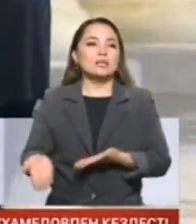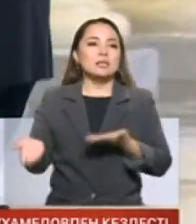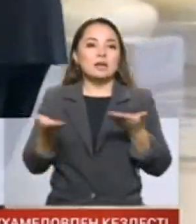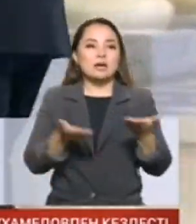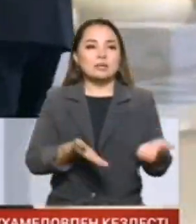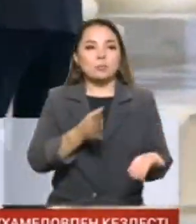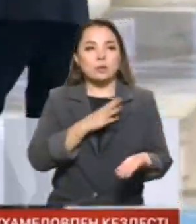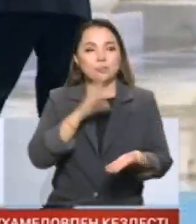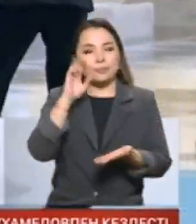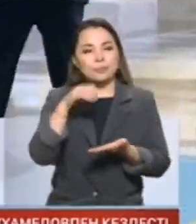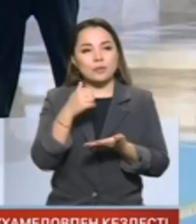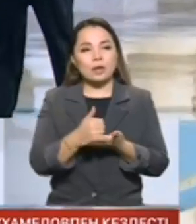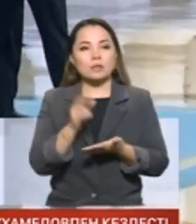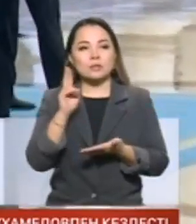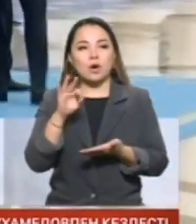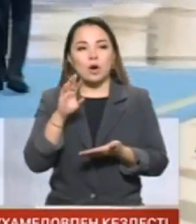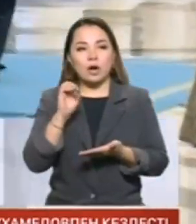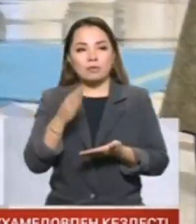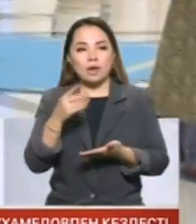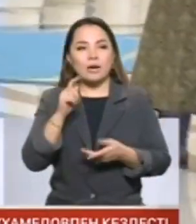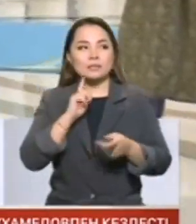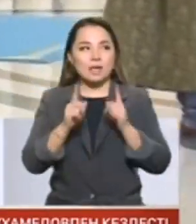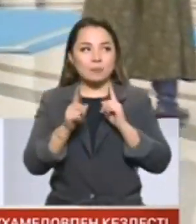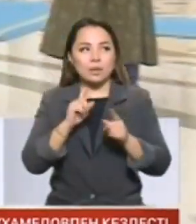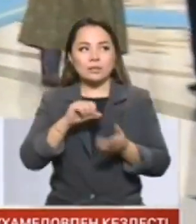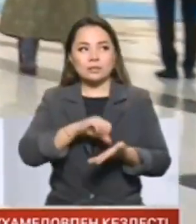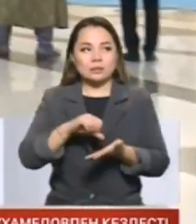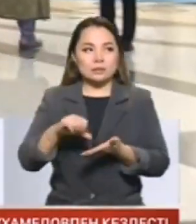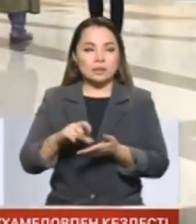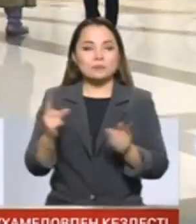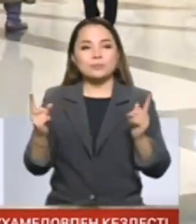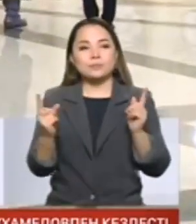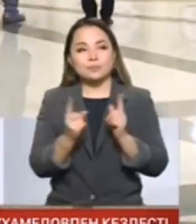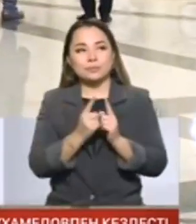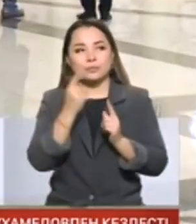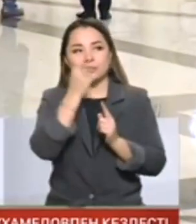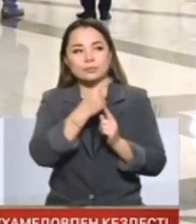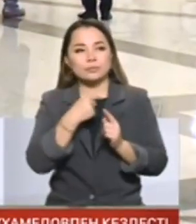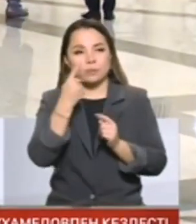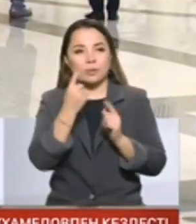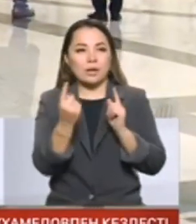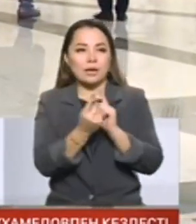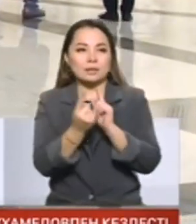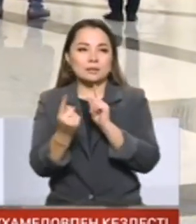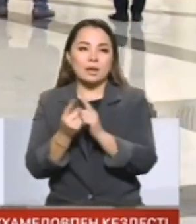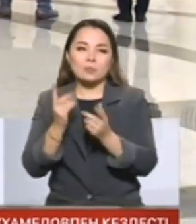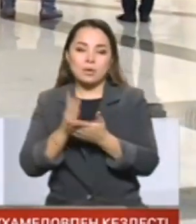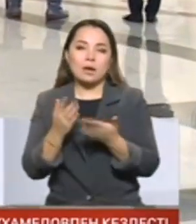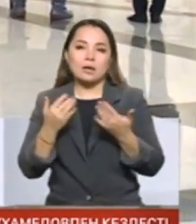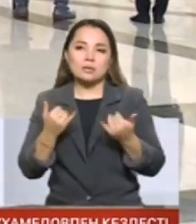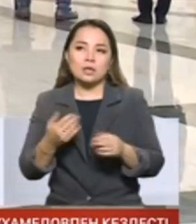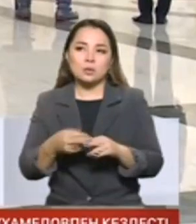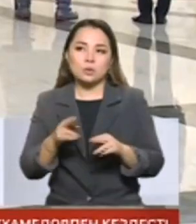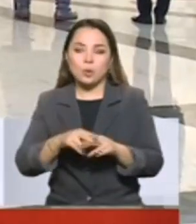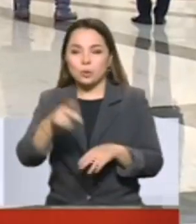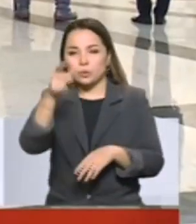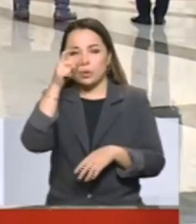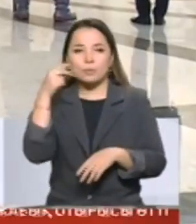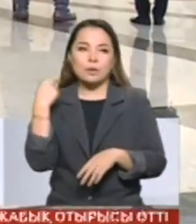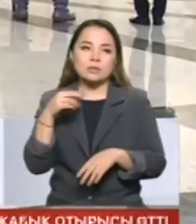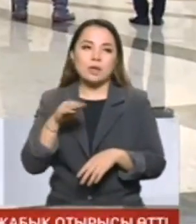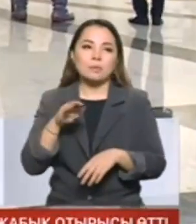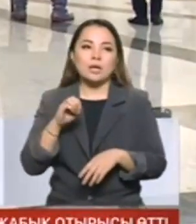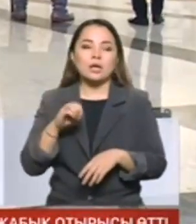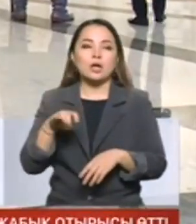Қазір мемлекет басшысы Қасым-Жомарт Тоқаев саммитке келген әріптестерін жеке-жеке қарсы алып жатыр. Дәл қазір Түркия президенті Режеп